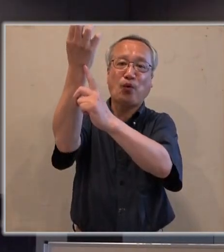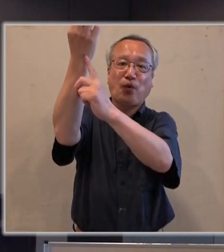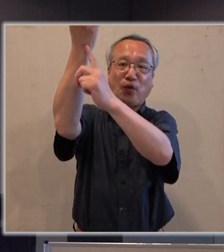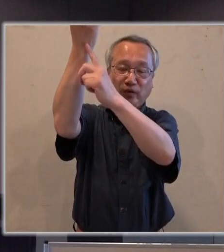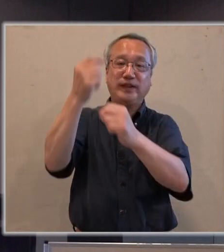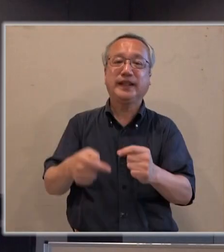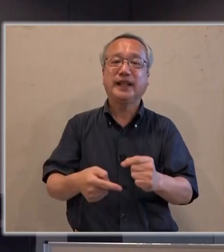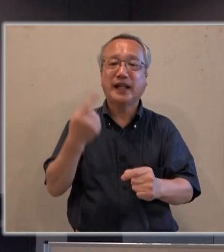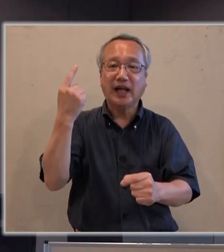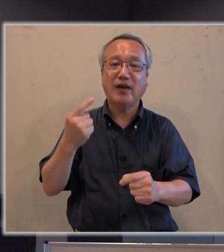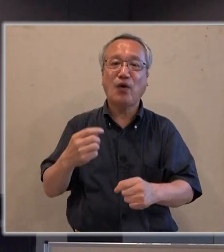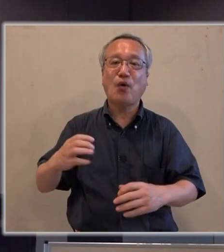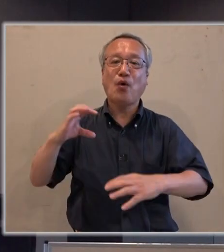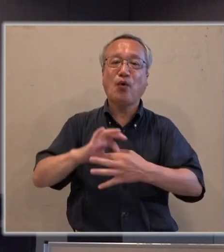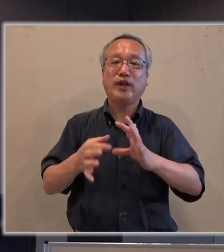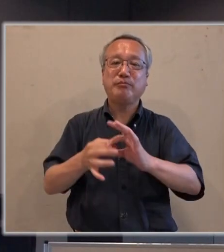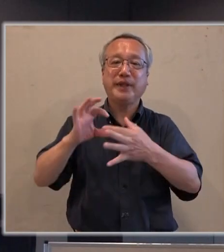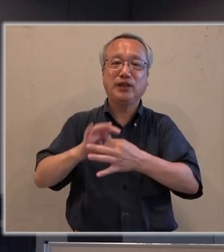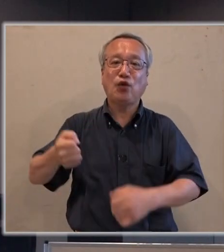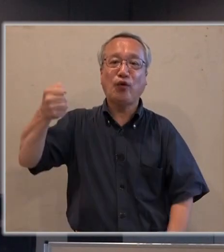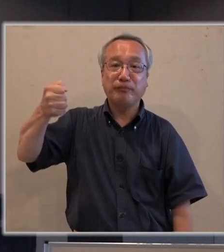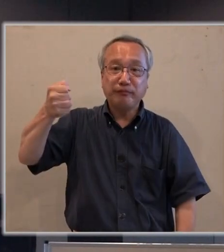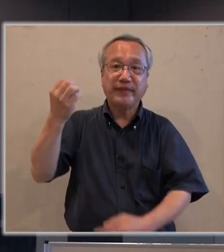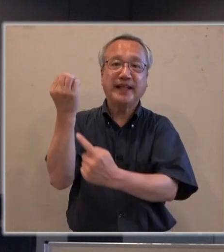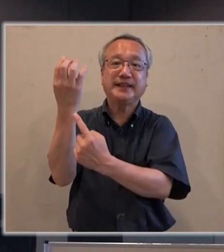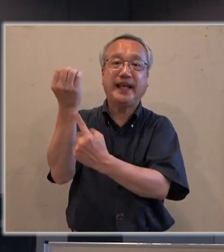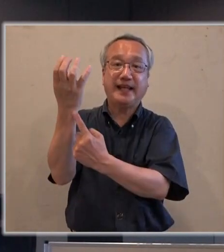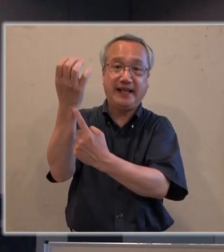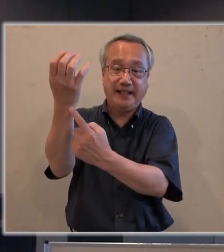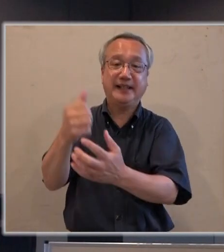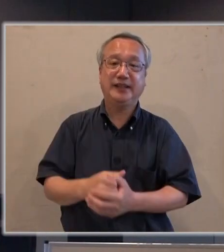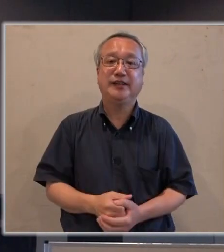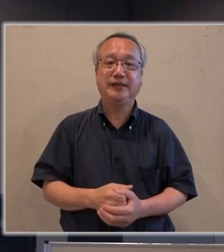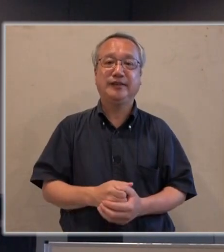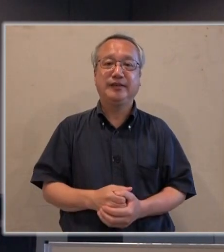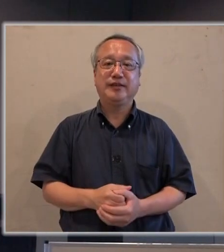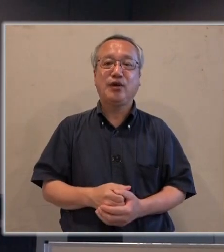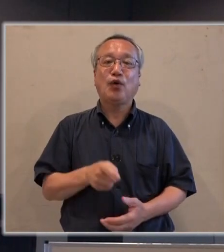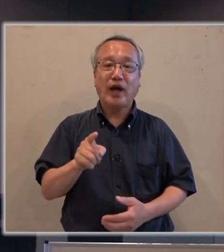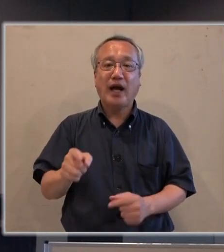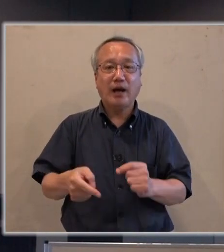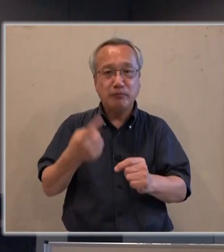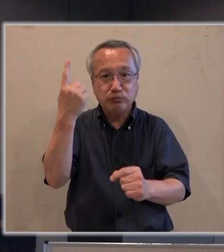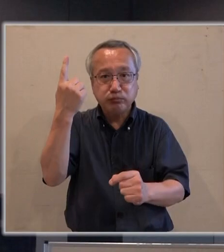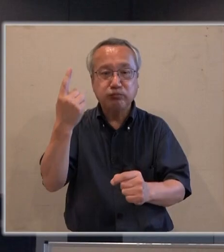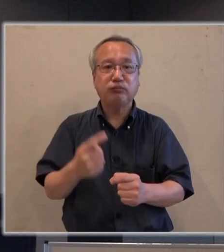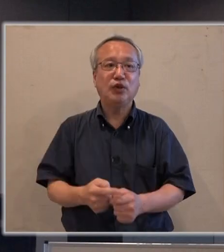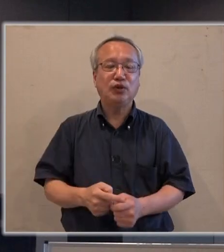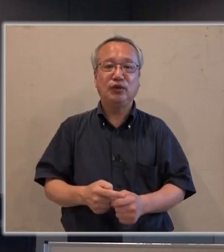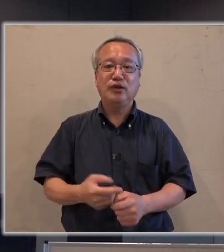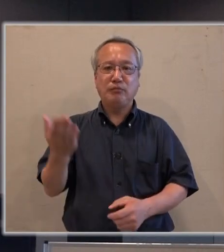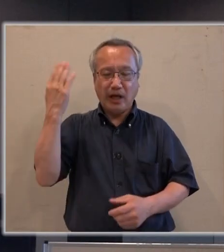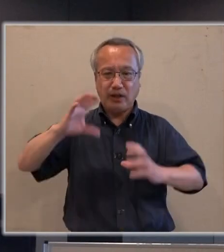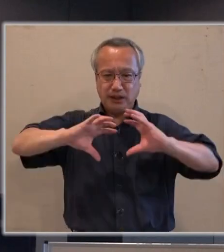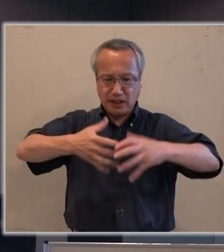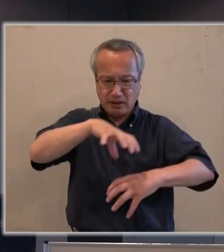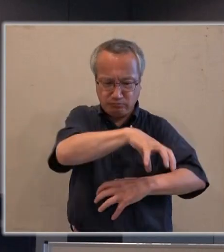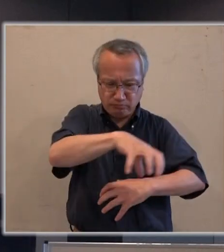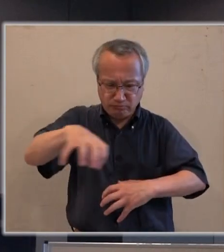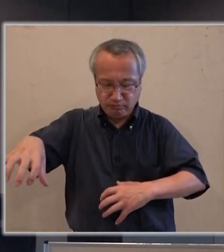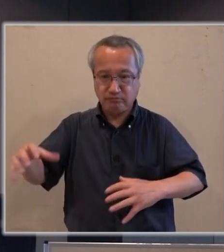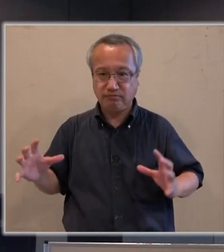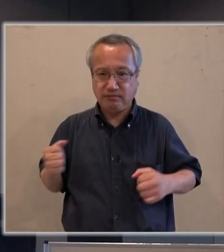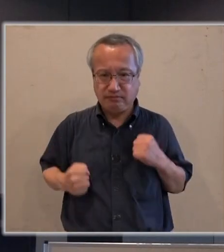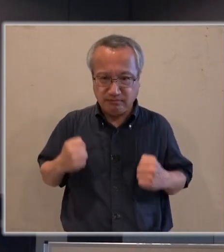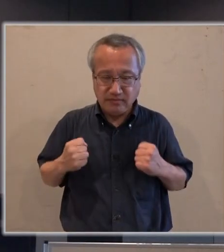です。もともと聖火リレーというのは国境を越えて世界を走るような取り組みだったんですが、それがある時から、国の中だけを走るというルールに変わってしまい